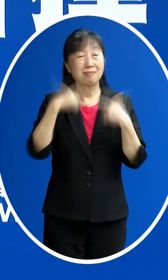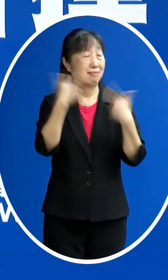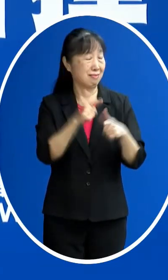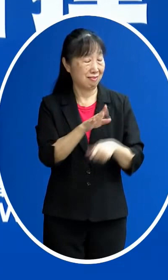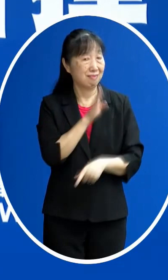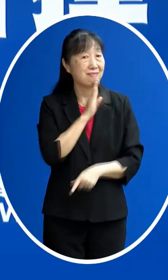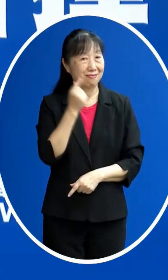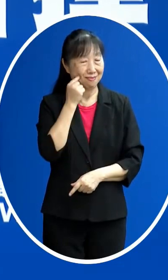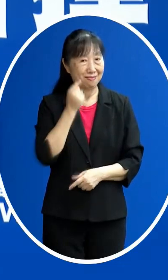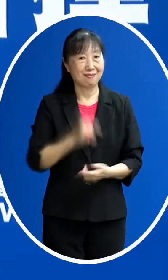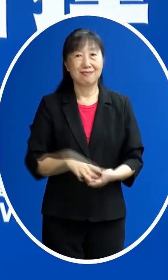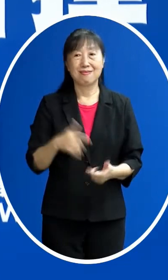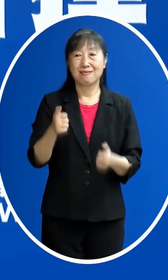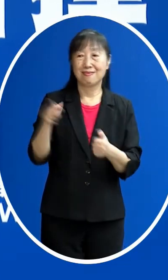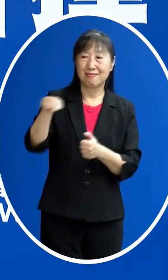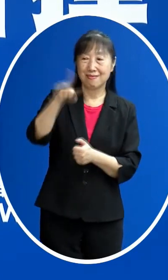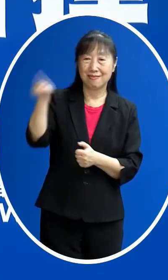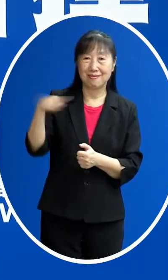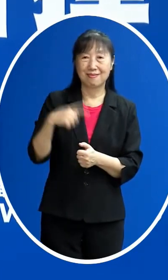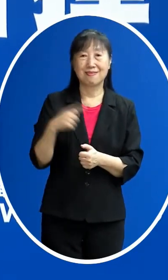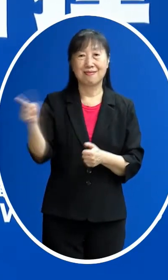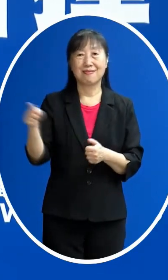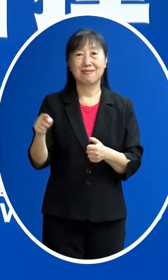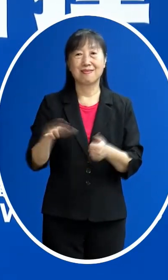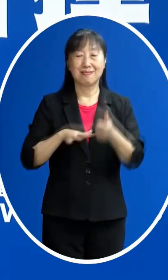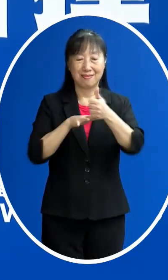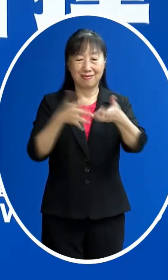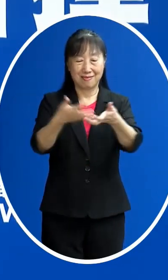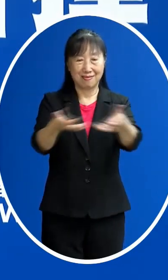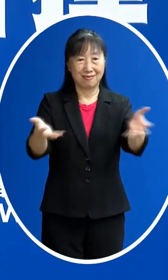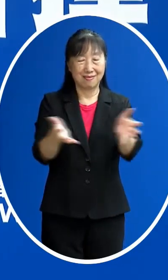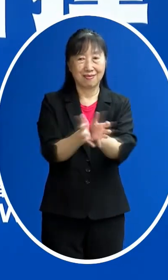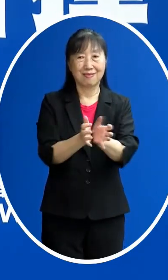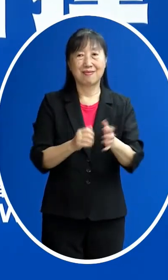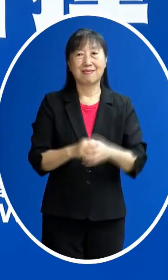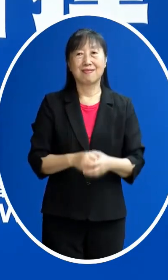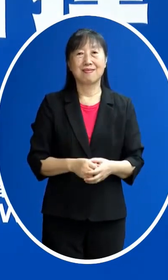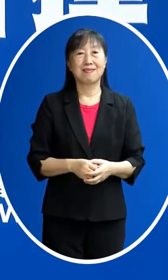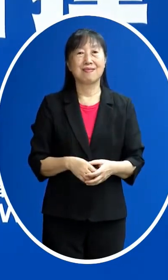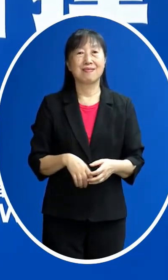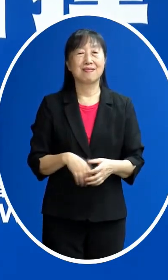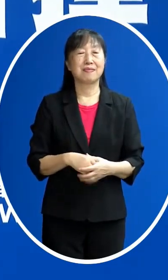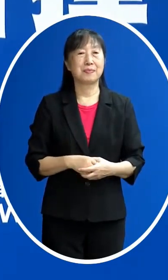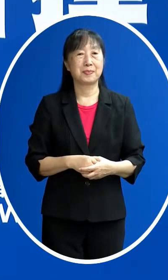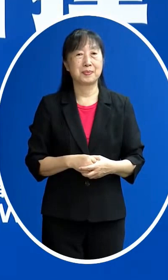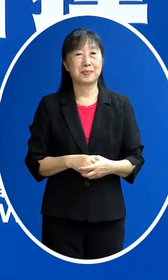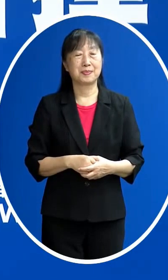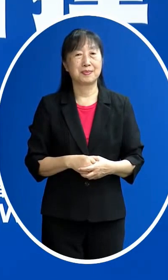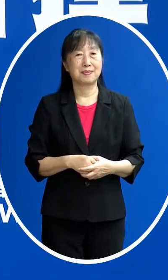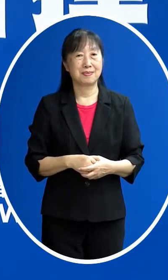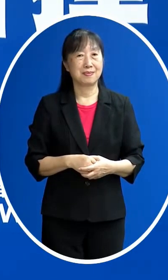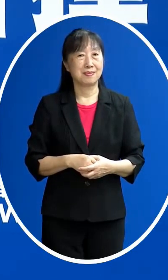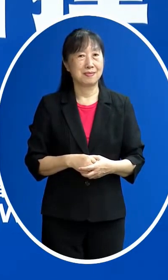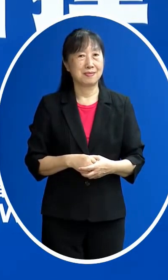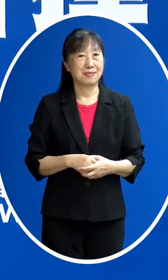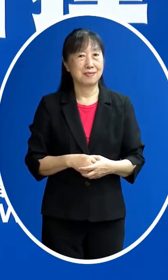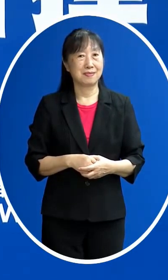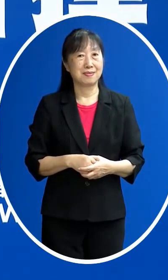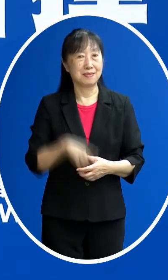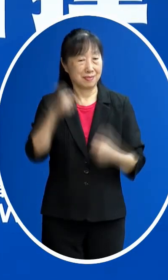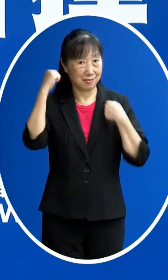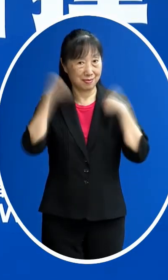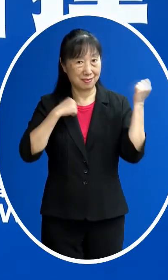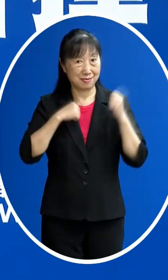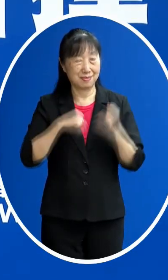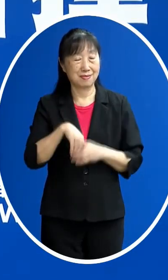困难，我们再谢谢凯琳，还有你带领的一个团队，还有祖密带领的团队。那